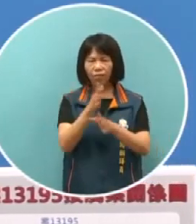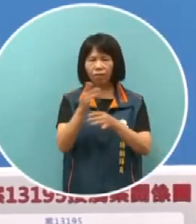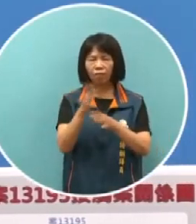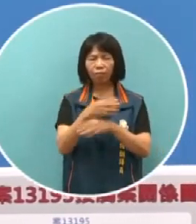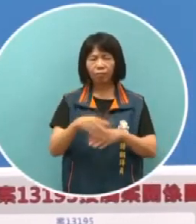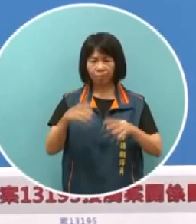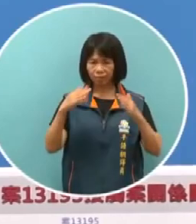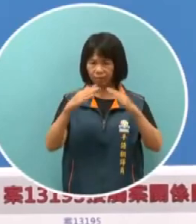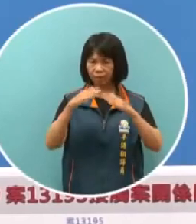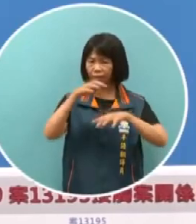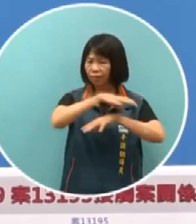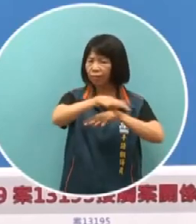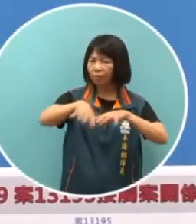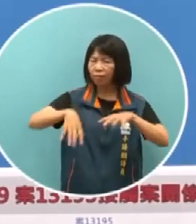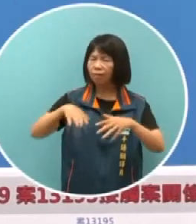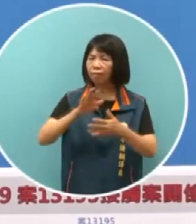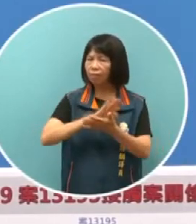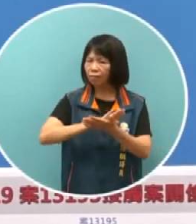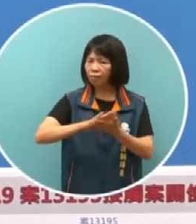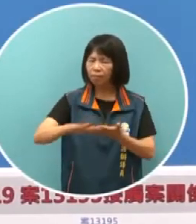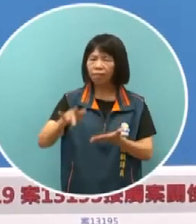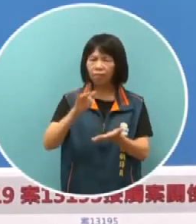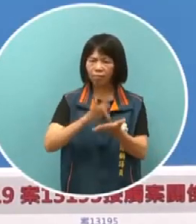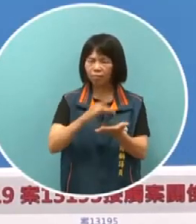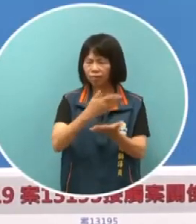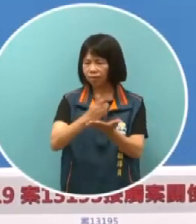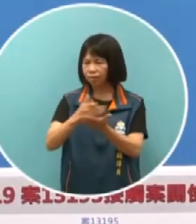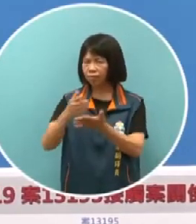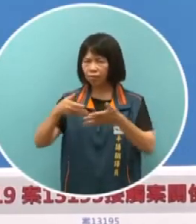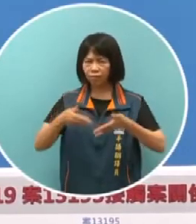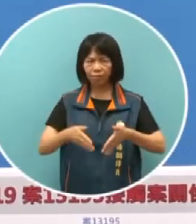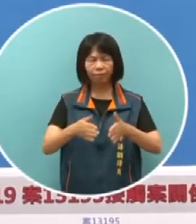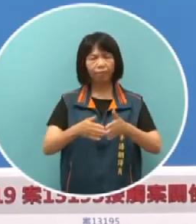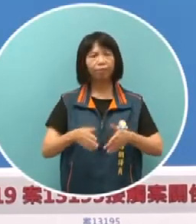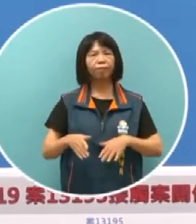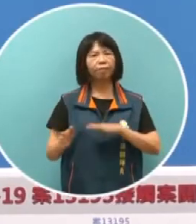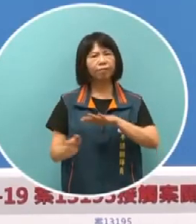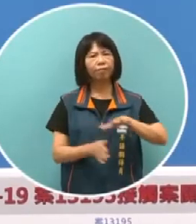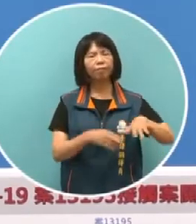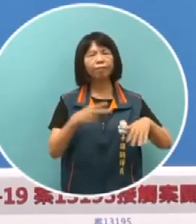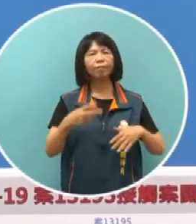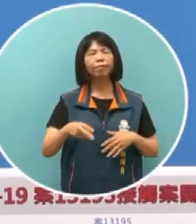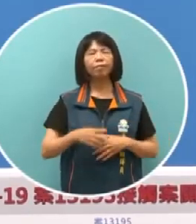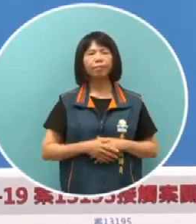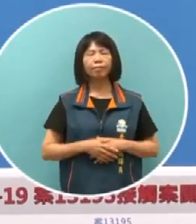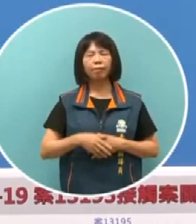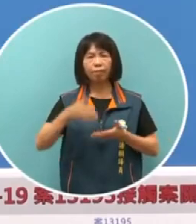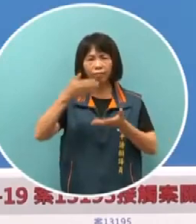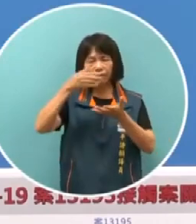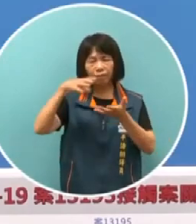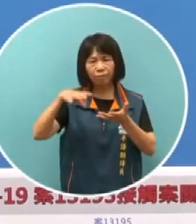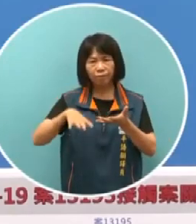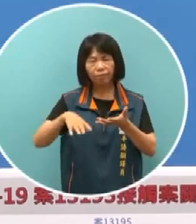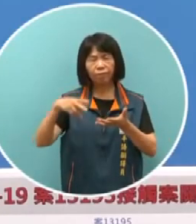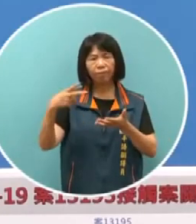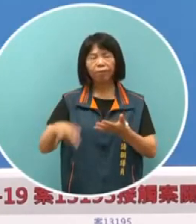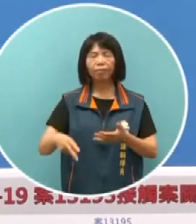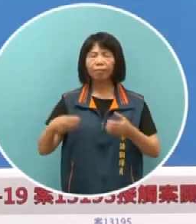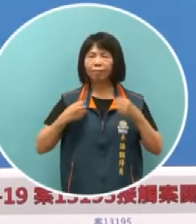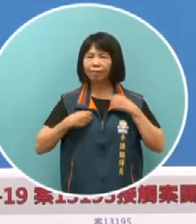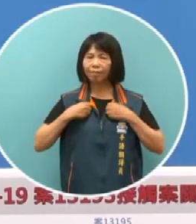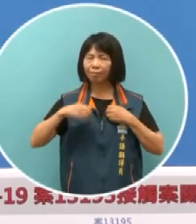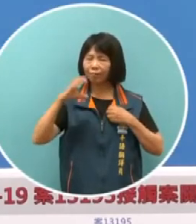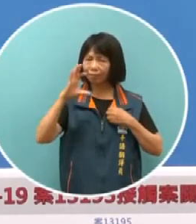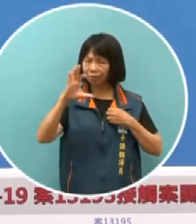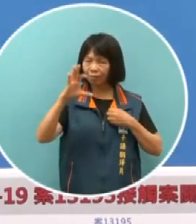庭的环境清洁消毒很重要。另外餐厅还有卫浴